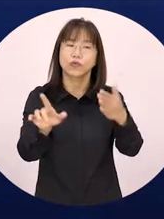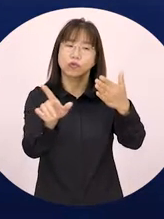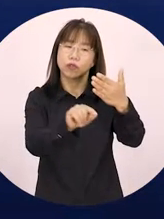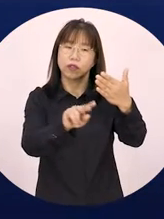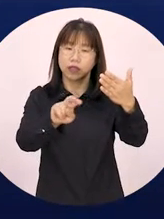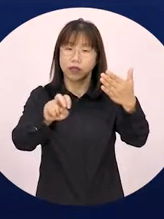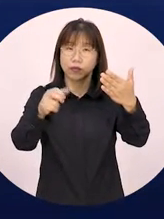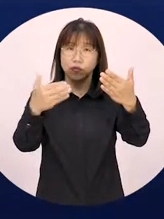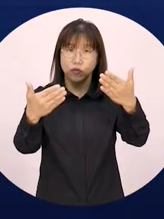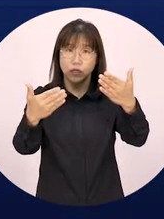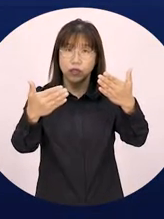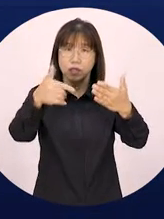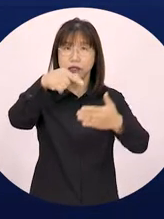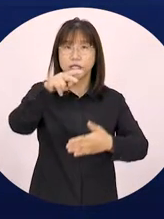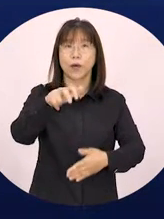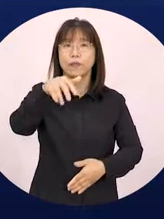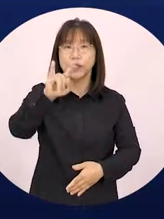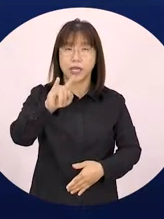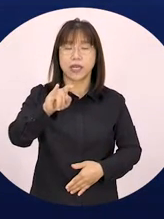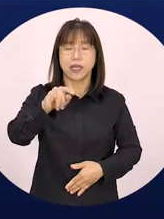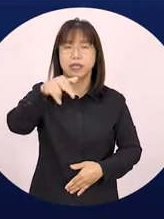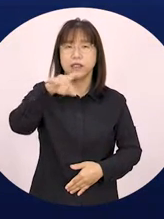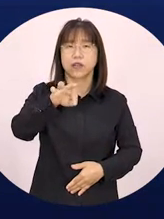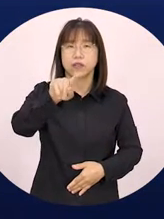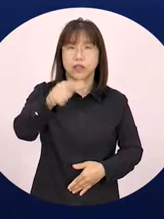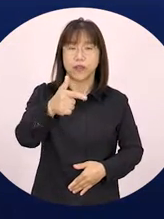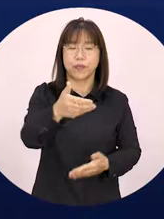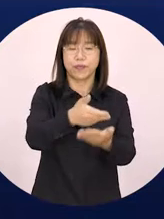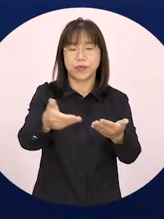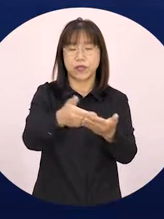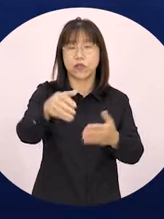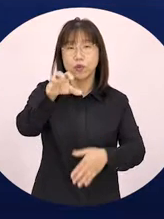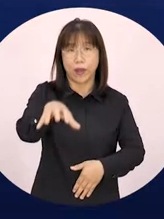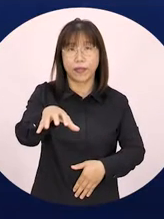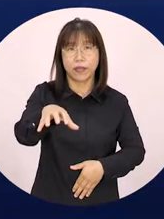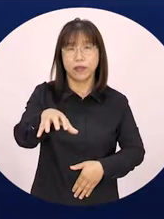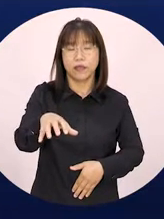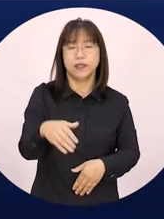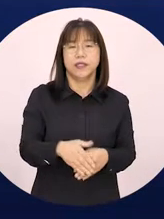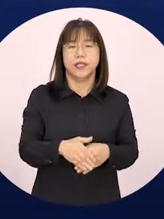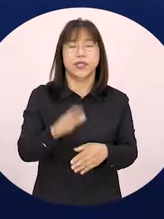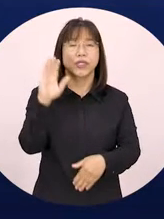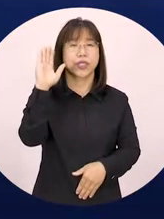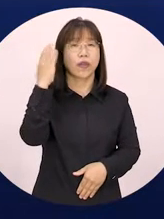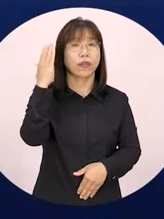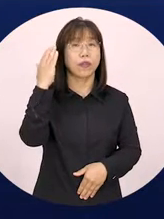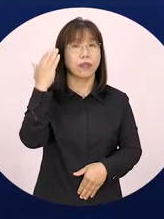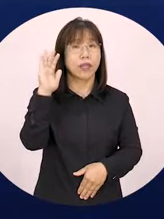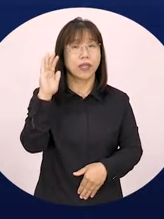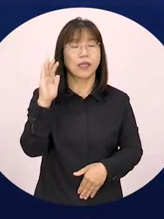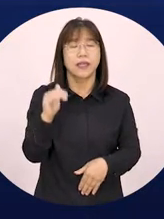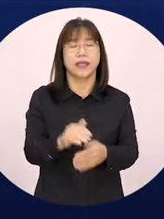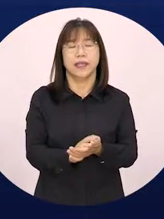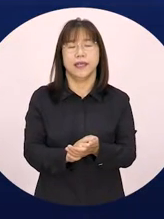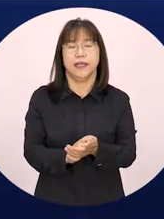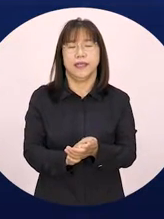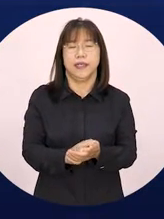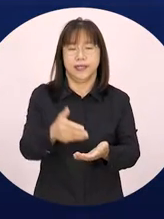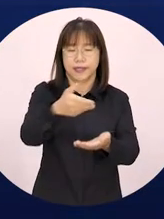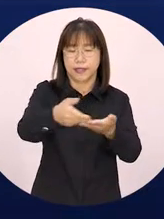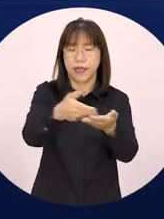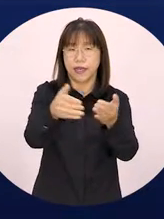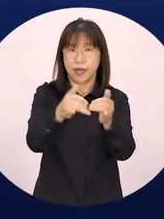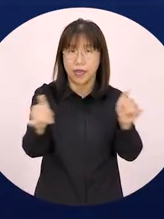오는 9월 29일까지 겸제 정선 미술관 제 1 2 기획 전시실에서 현대작가 인대 한국 원로